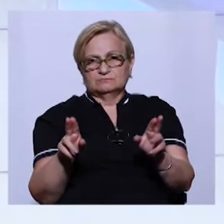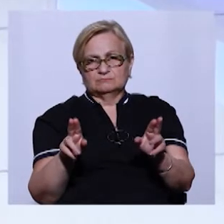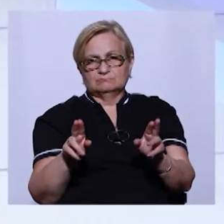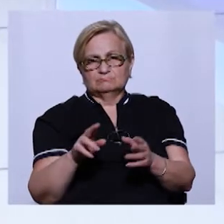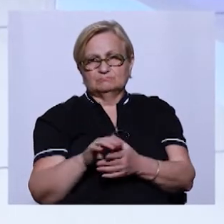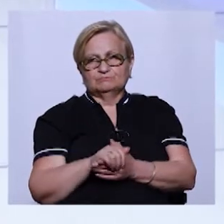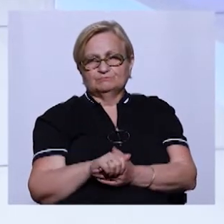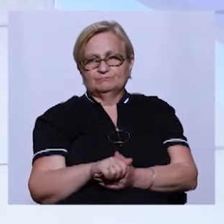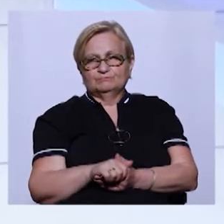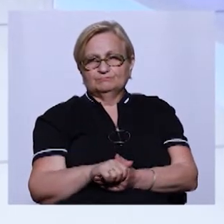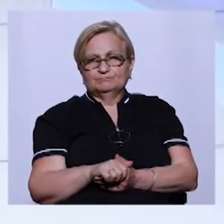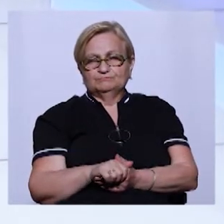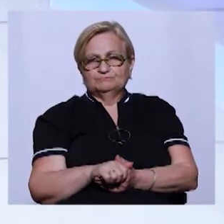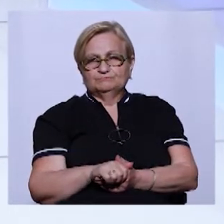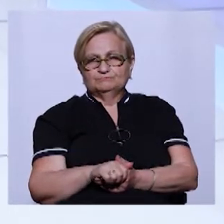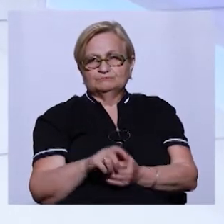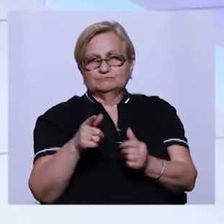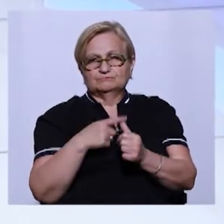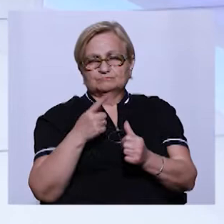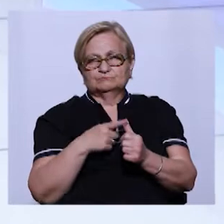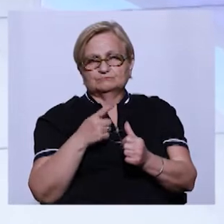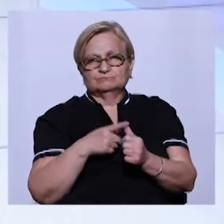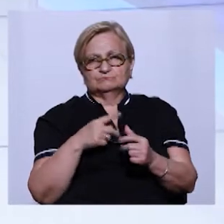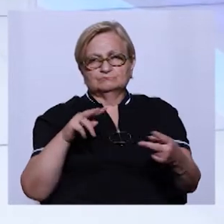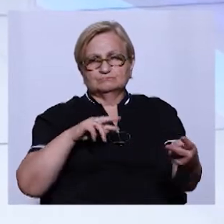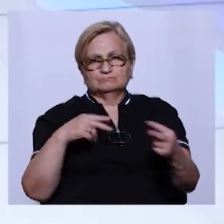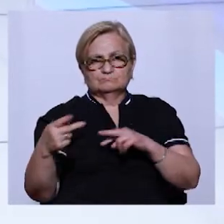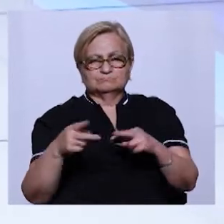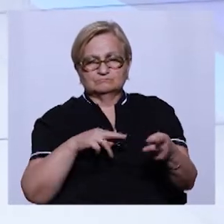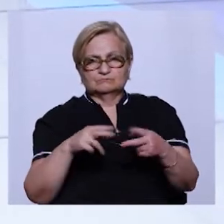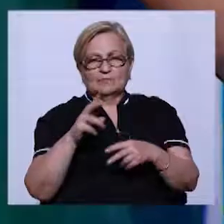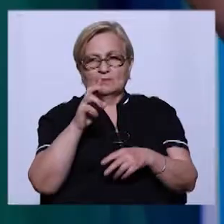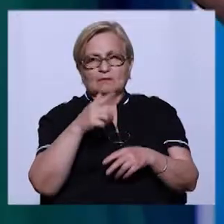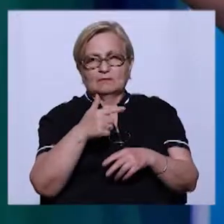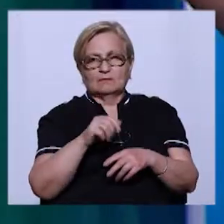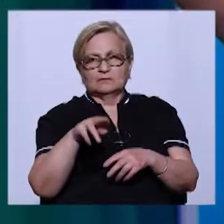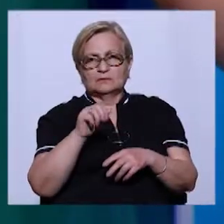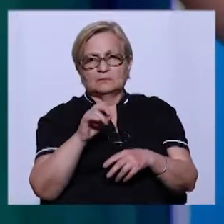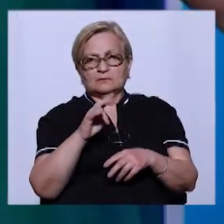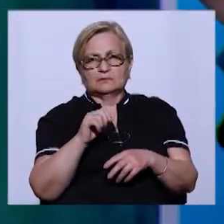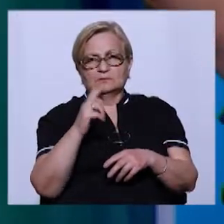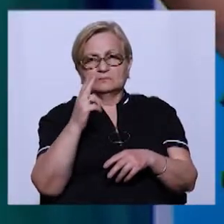გა და ნა ცვლე